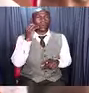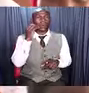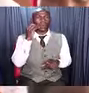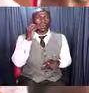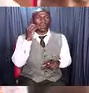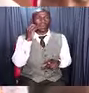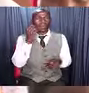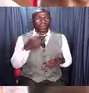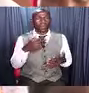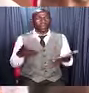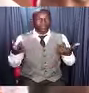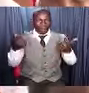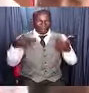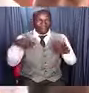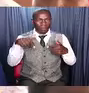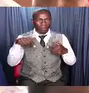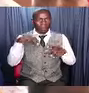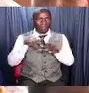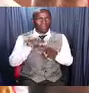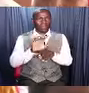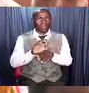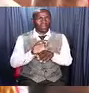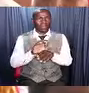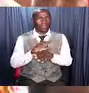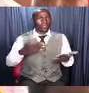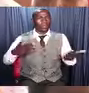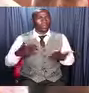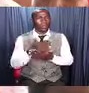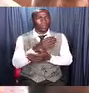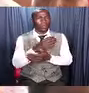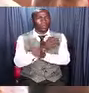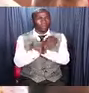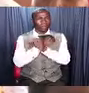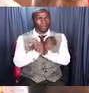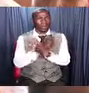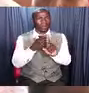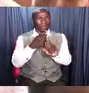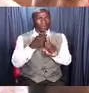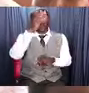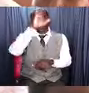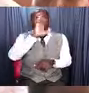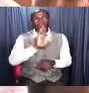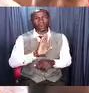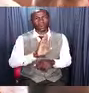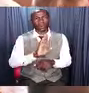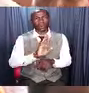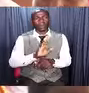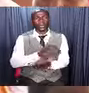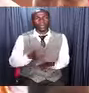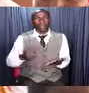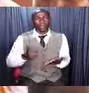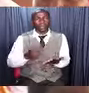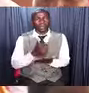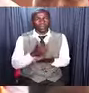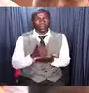home. Akafika kanisani hapa. And came to church. Kwa ulinzi utoka kwa Mungu wa. By the guarding from the God of our founder. Bwana Yesu asifiwe